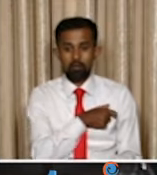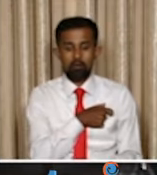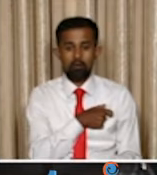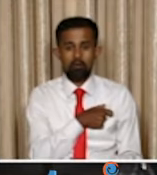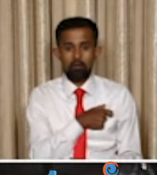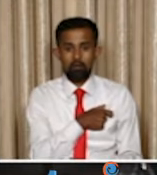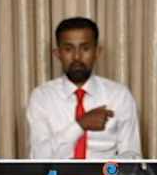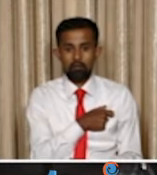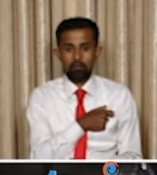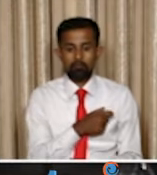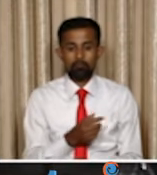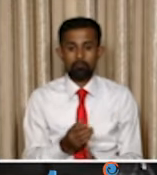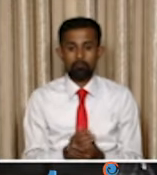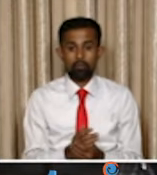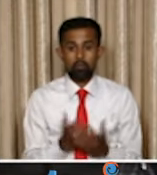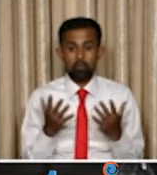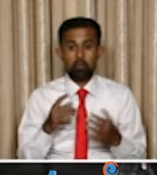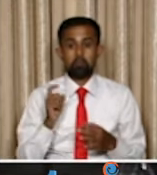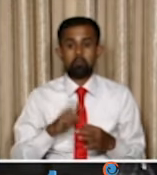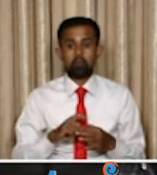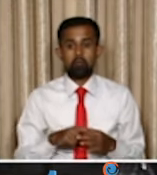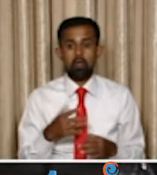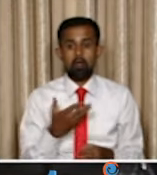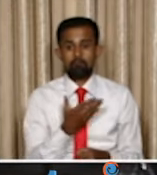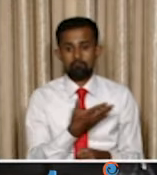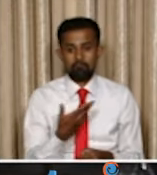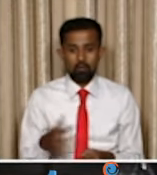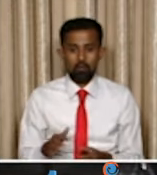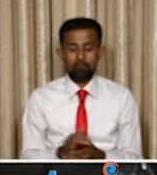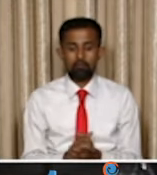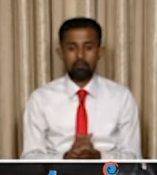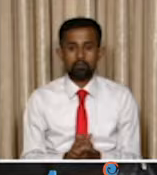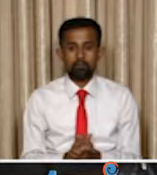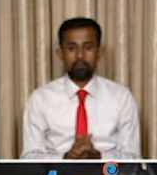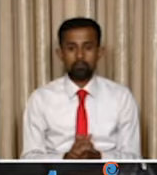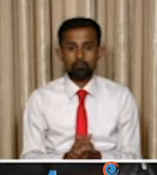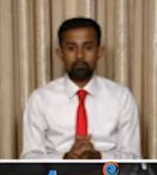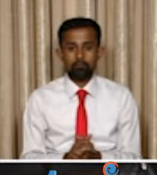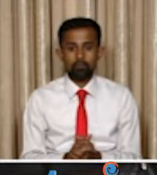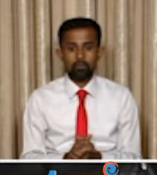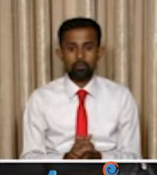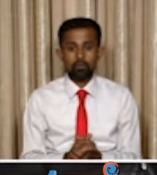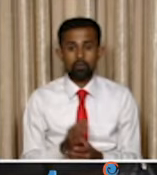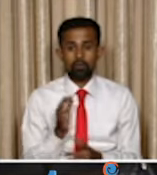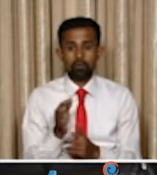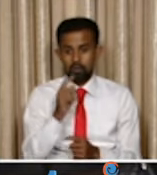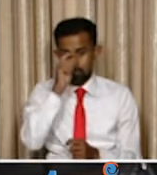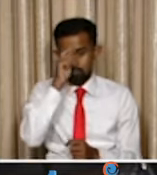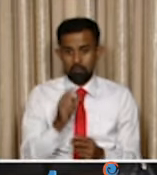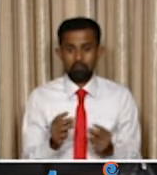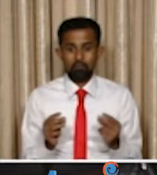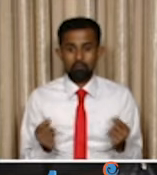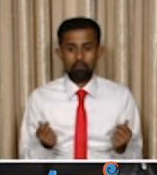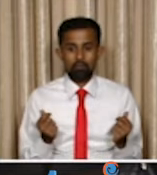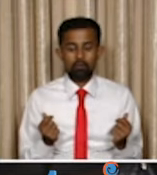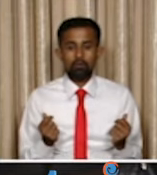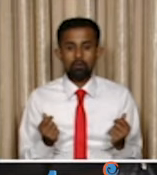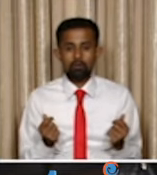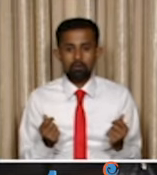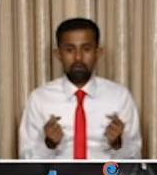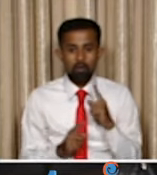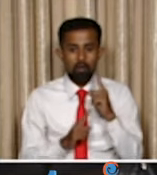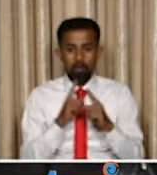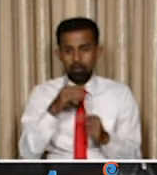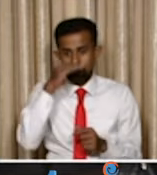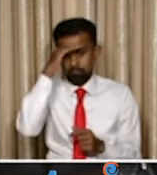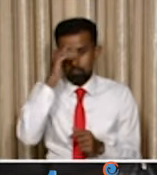தயவு செய்து அக்ராசத்தில் இருக்கின்ற தலைமை தாங்கும் உறுப்பினர் உடனடியாக உங்கள் சபாநாயகருக்கு தெரியப்படுத்தி